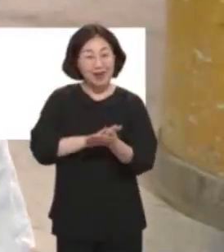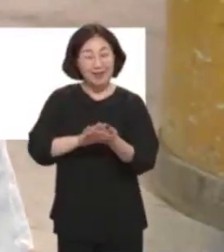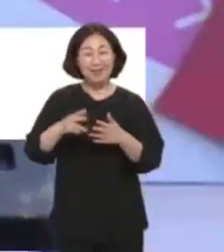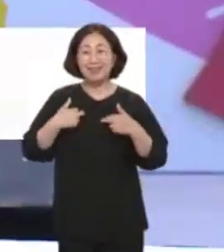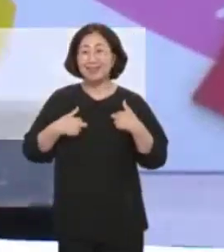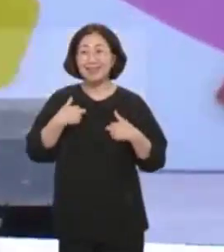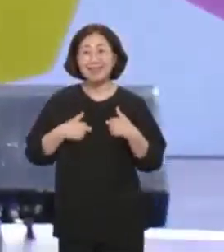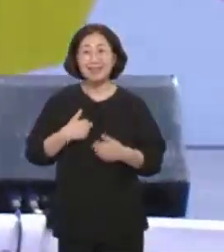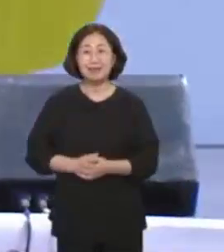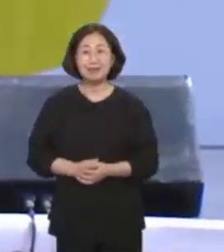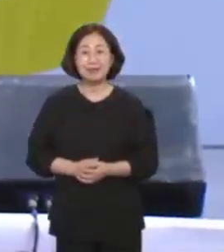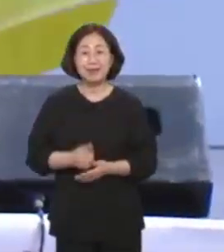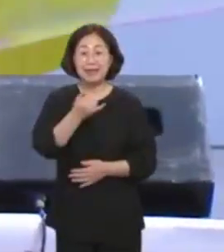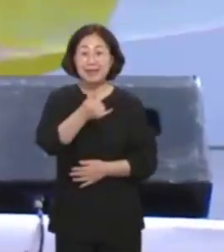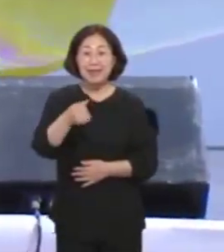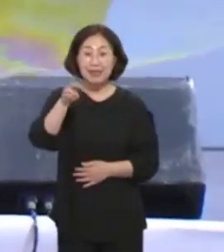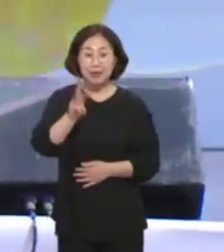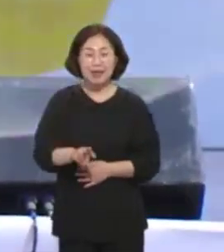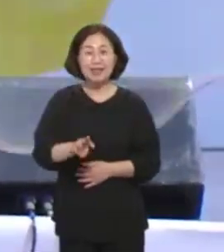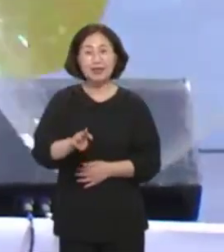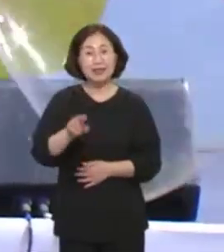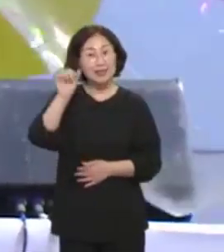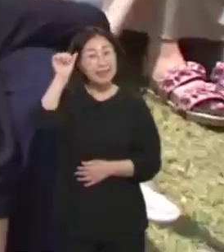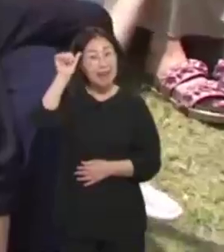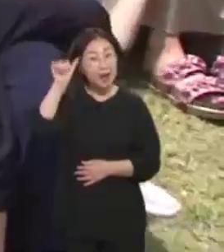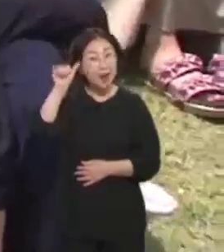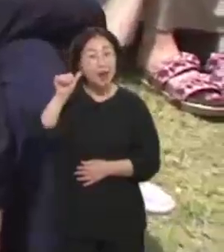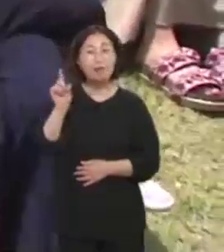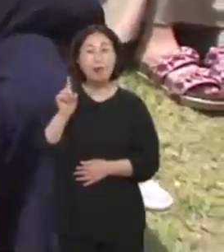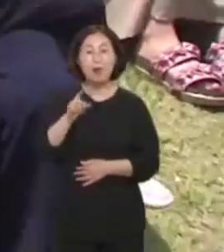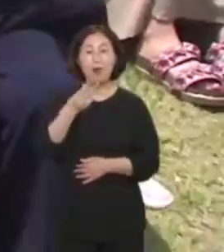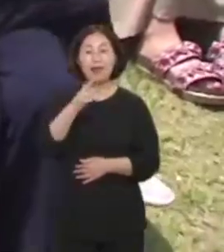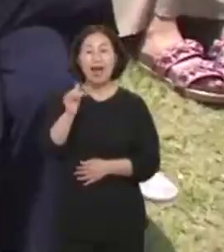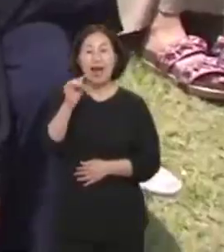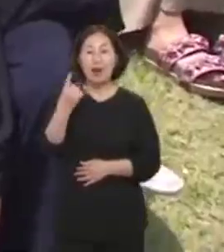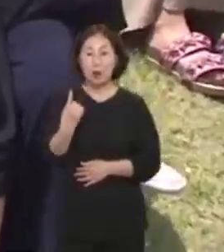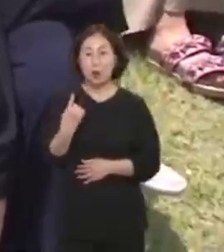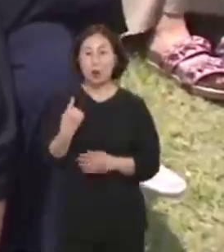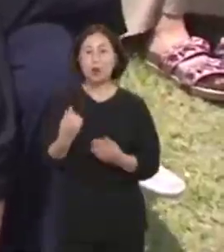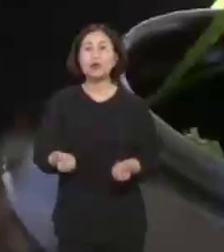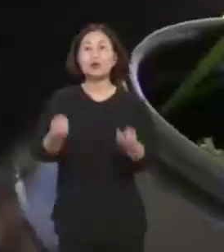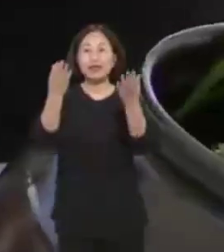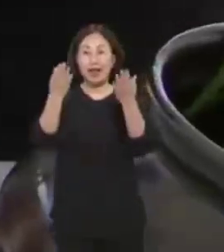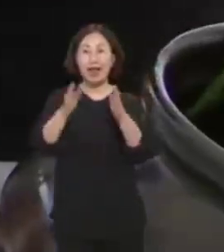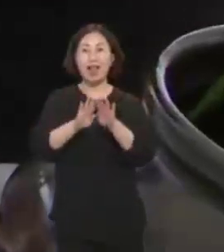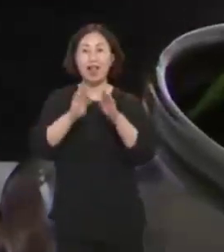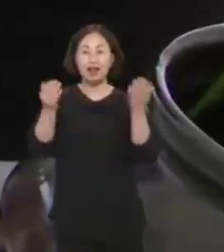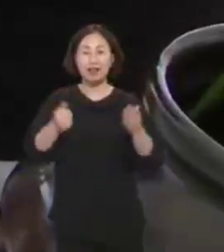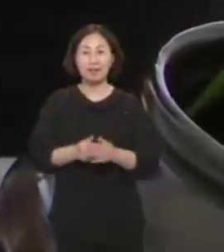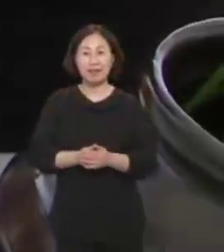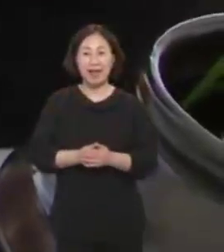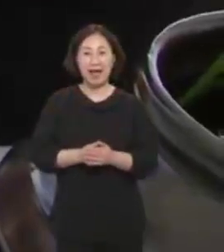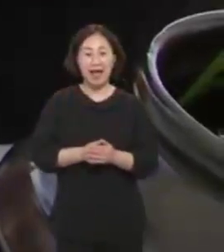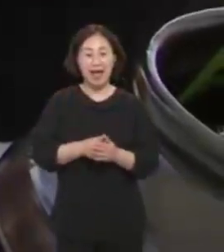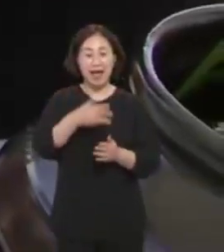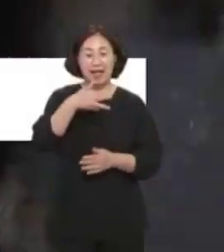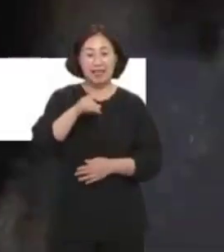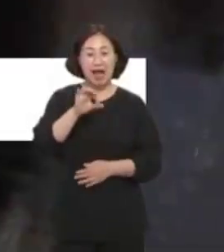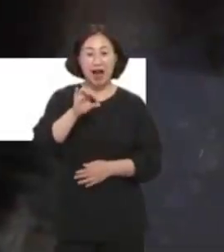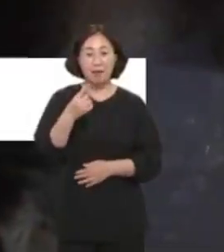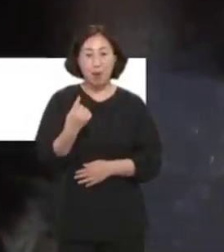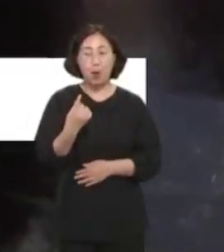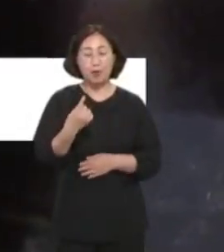재밌었어요. 세종에서는 닷새 앞으로 다가온 단오를 기념하는 축제가 열렸습니다. 청포를 자른 뒤 액상에 넣어